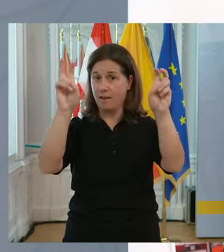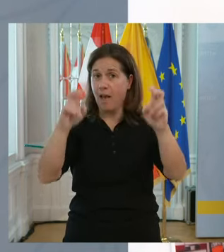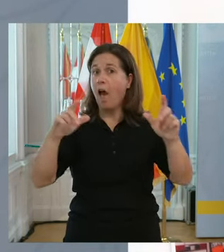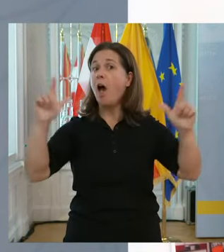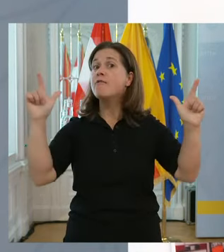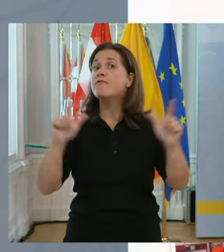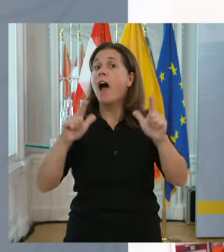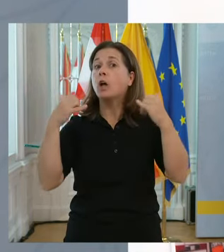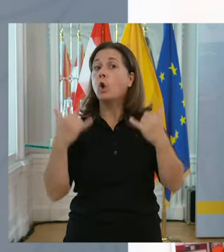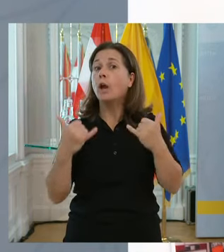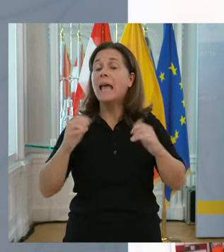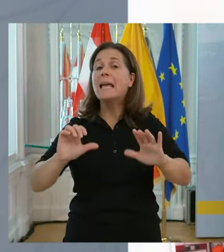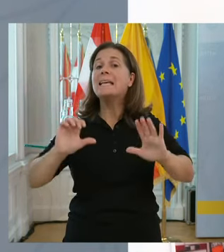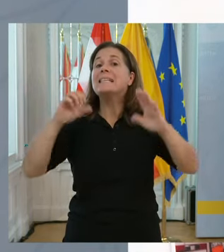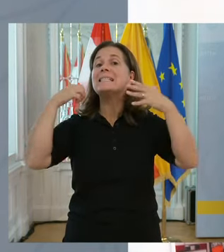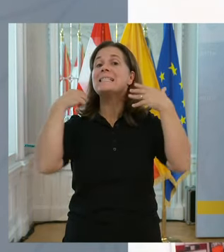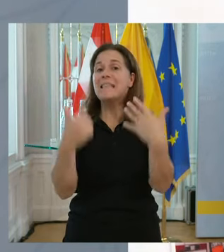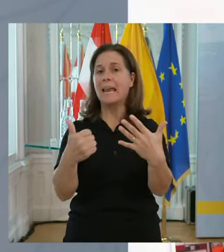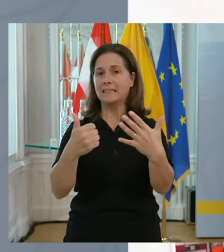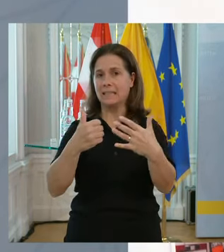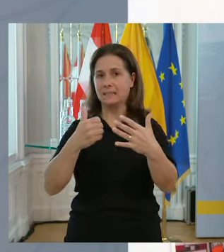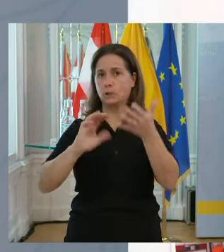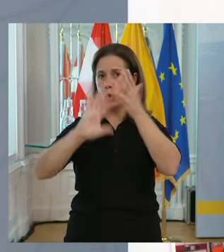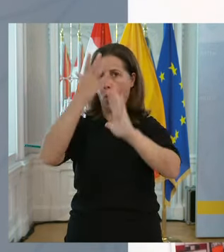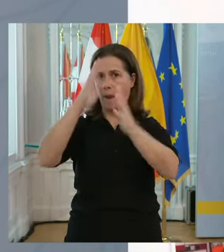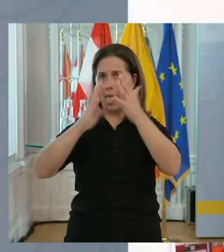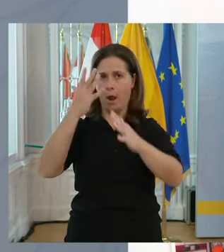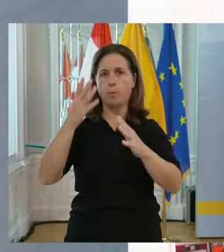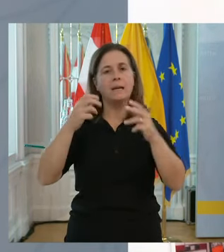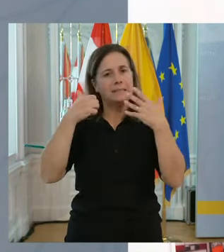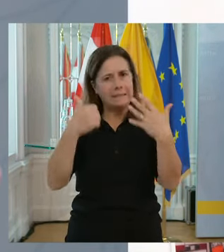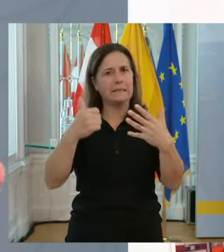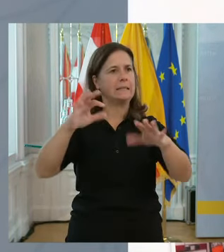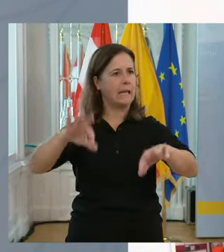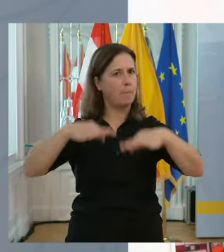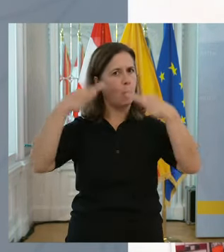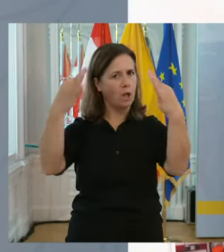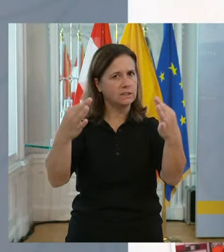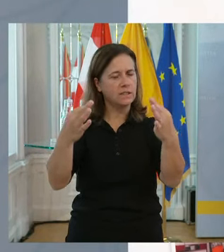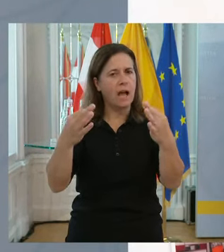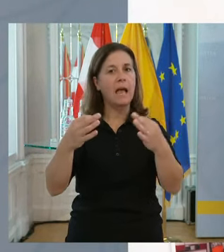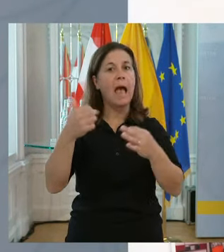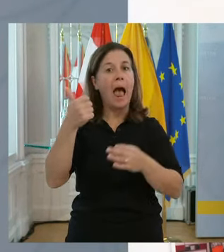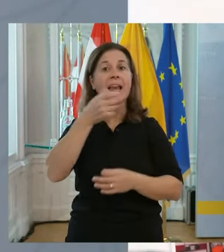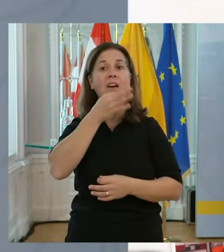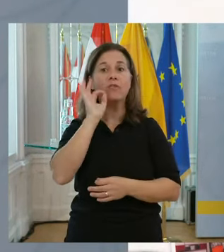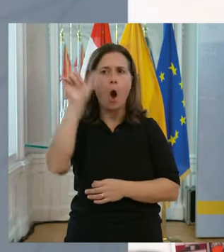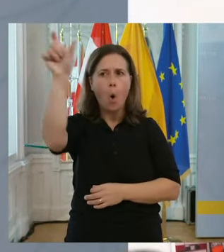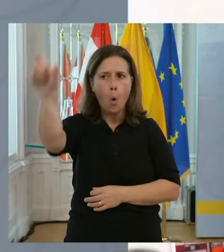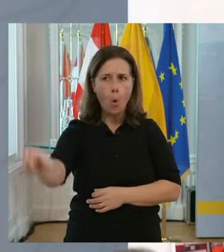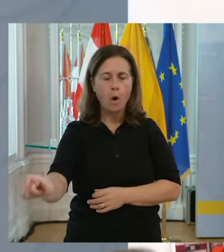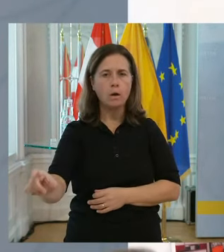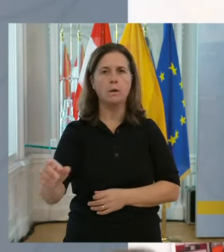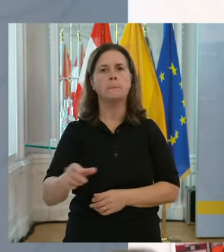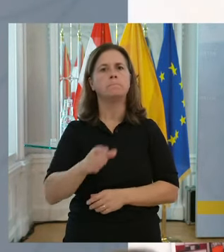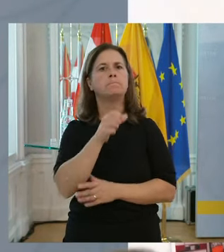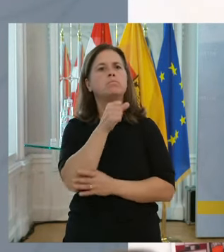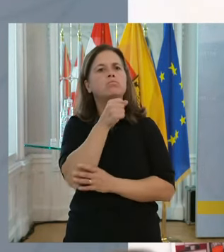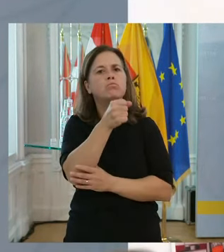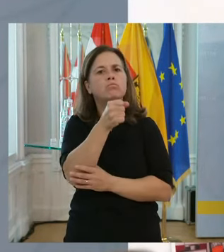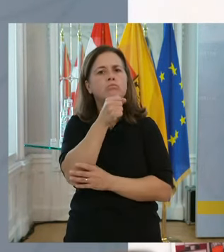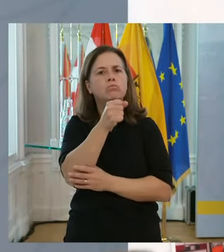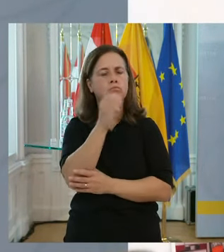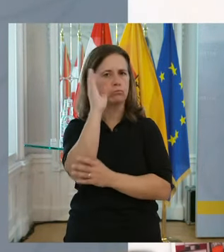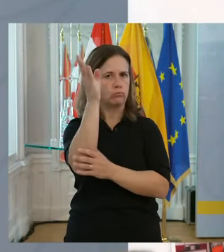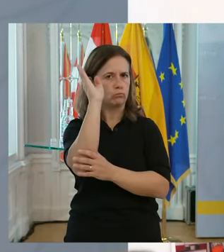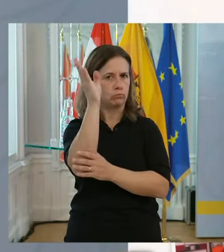heute 60. Geburtstag. Und es ist dort eine sogenannte Klientin ans Rednerpult getreten,